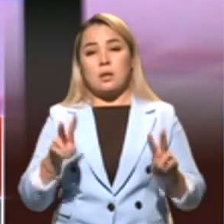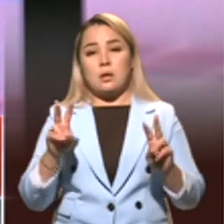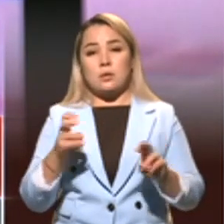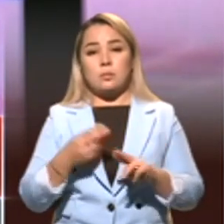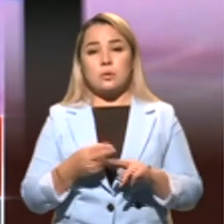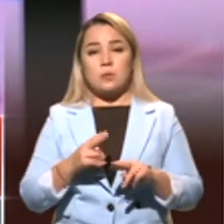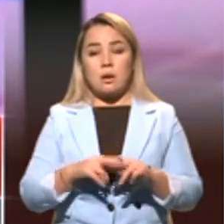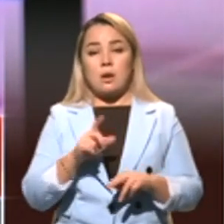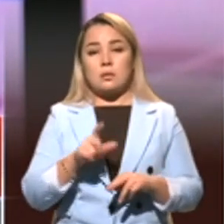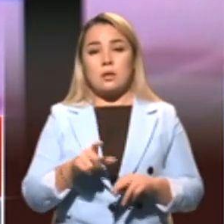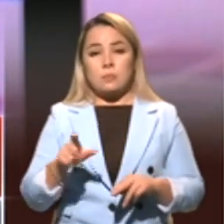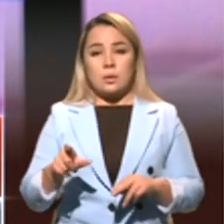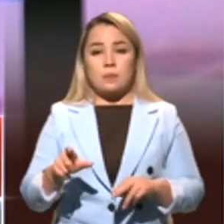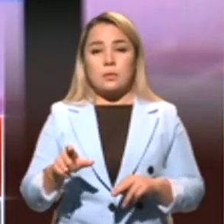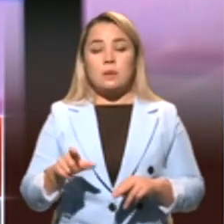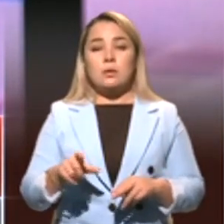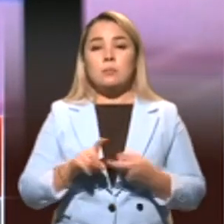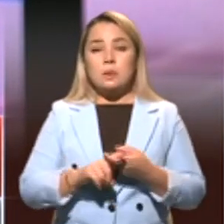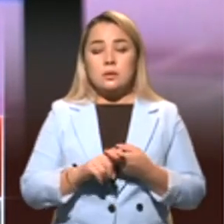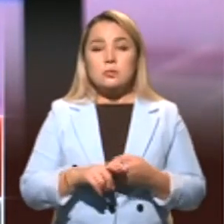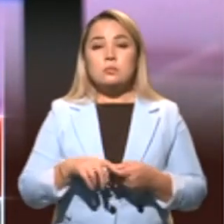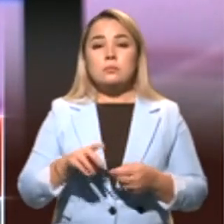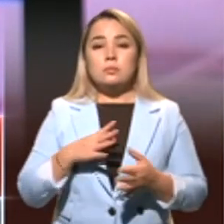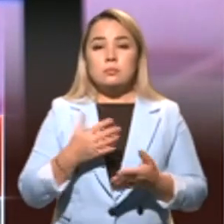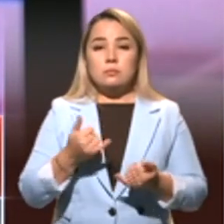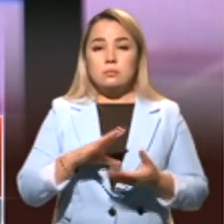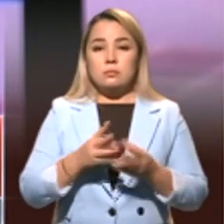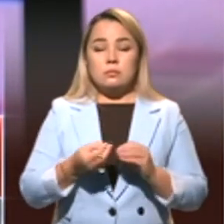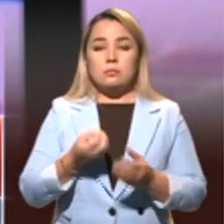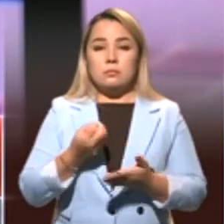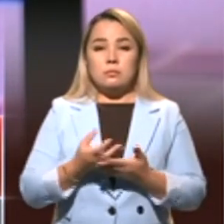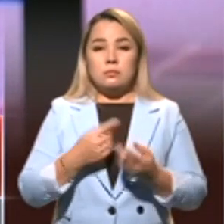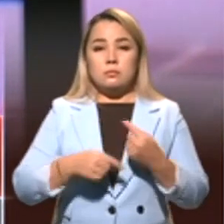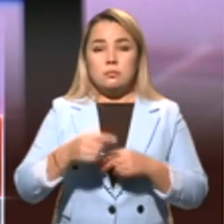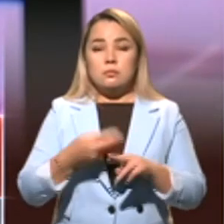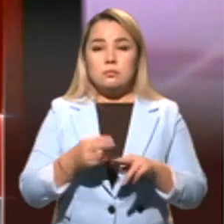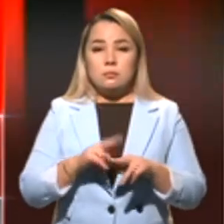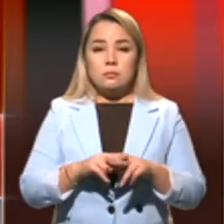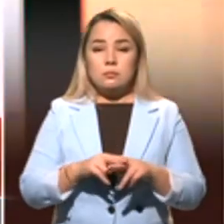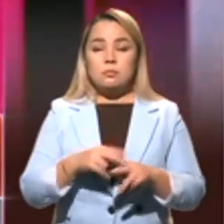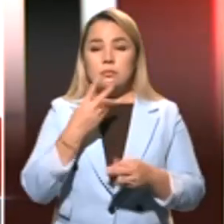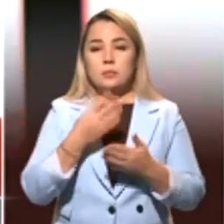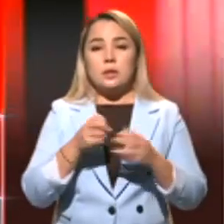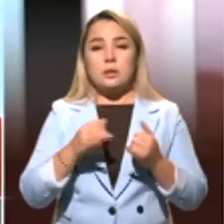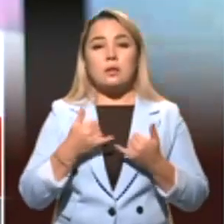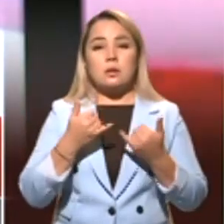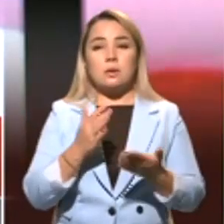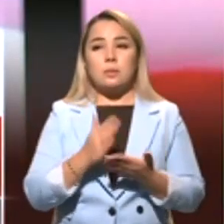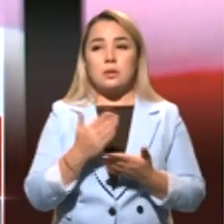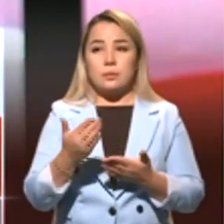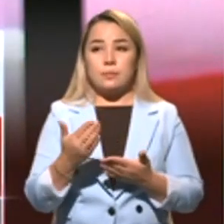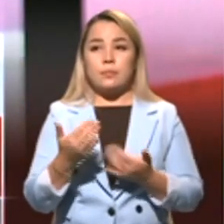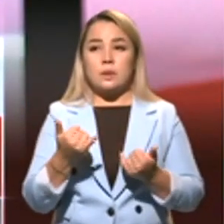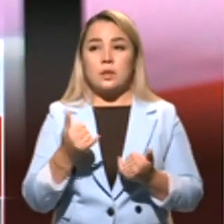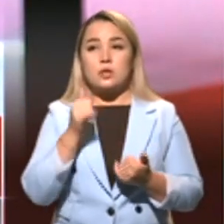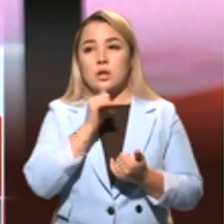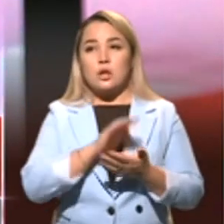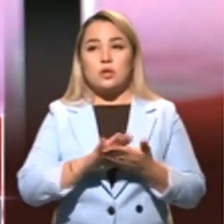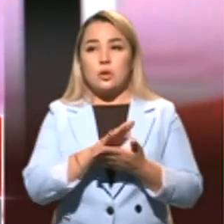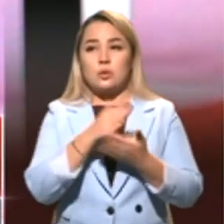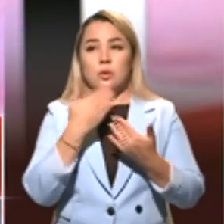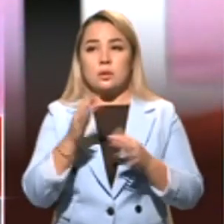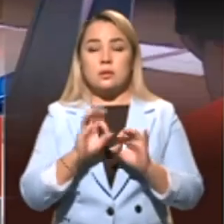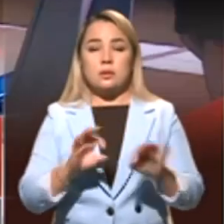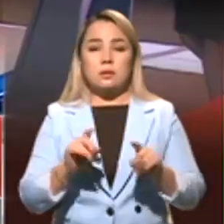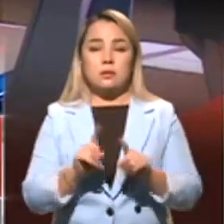да адамзат баласының пандемиядан кейінгі құндылықтарына арналып отыр. Жасыратыны жоқ, жаңағы